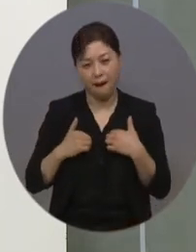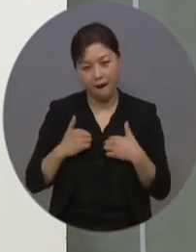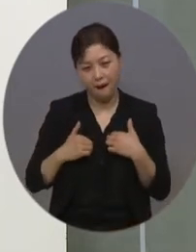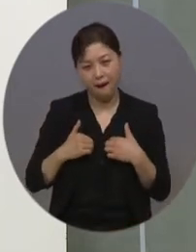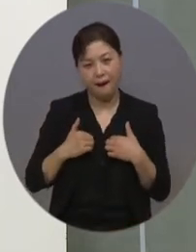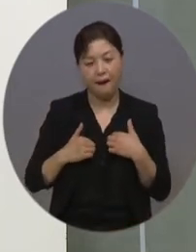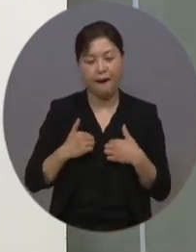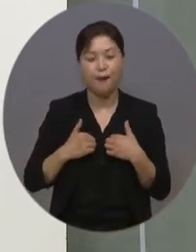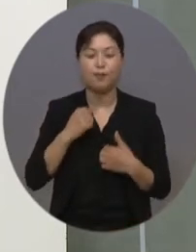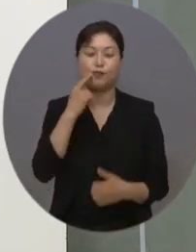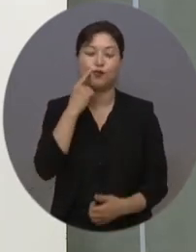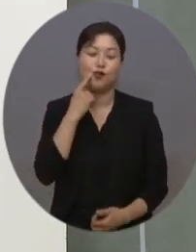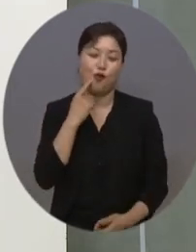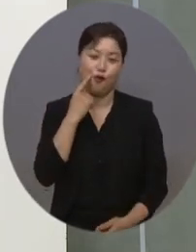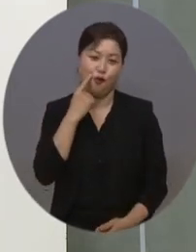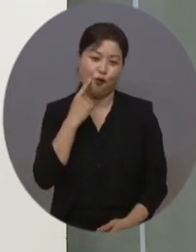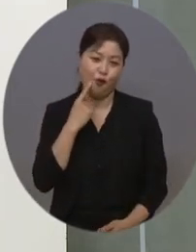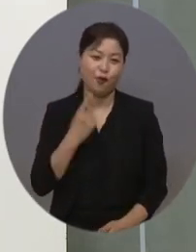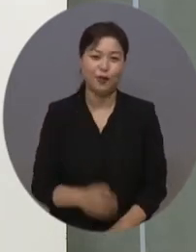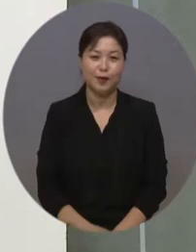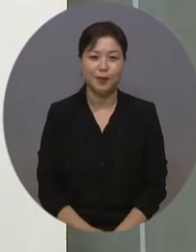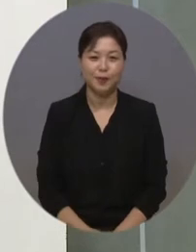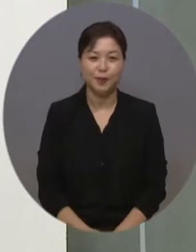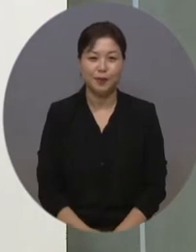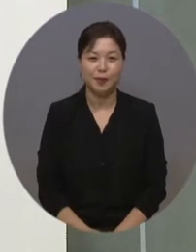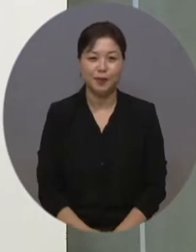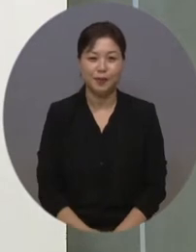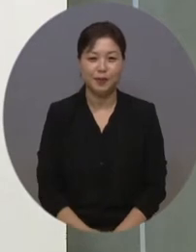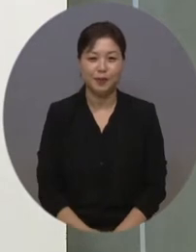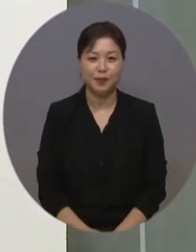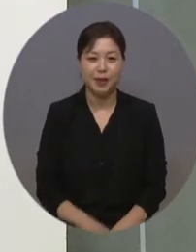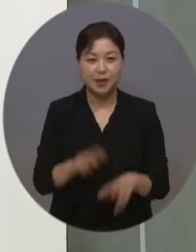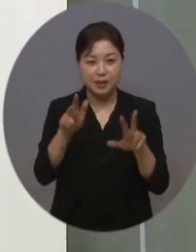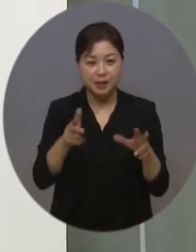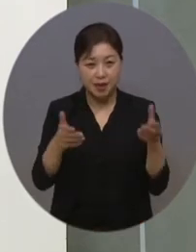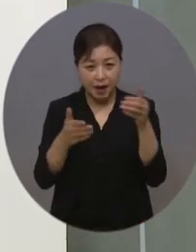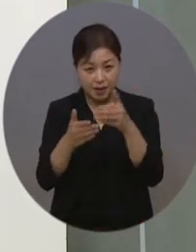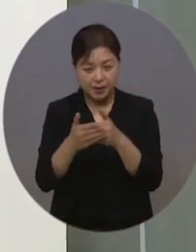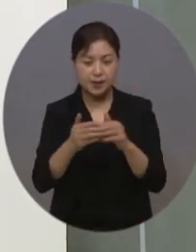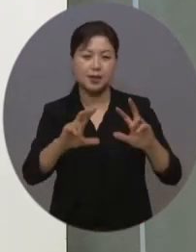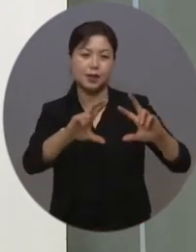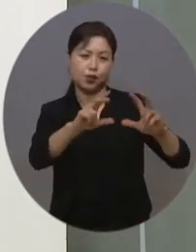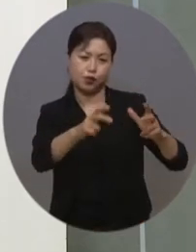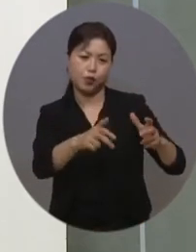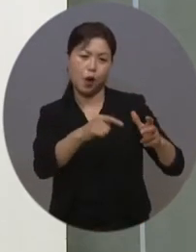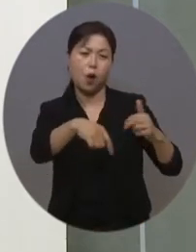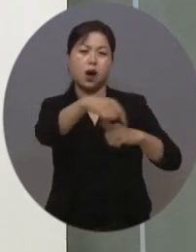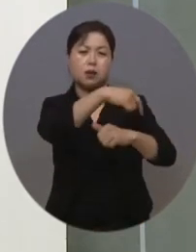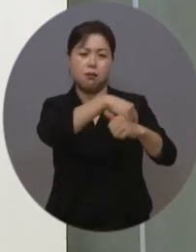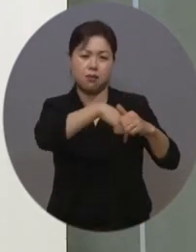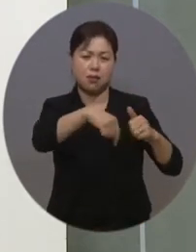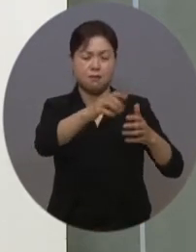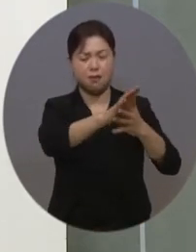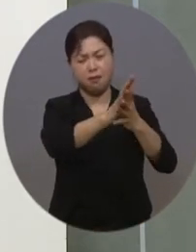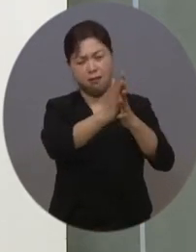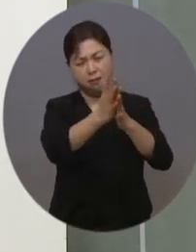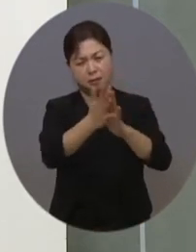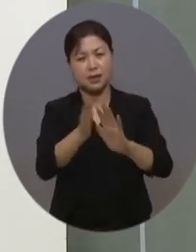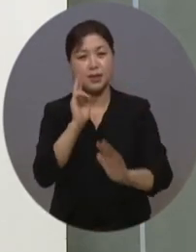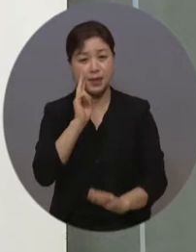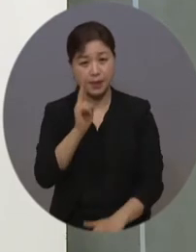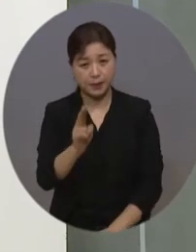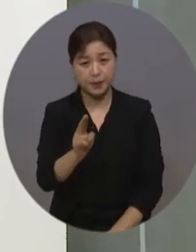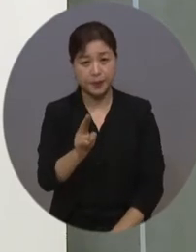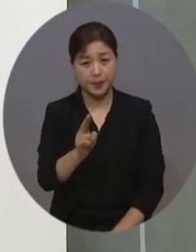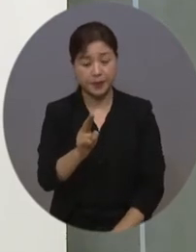예, 부럽기도 합니다. 예. 그런데 그동안에 이 지구의 환경이 너무나 많이 변화가 되고